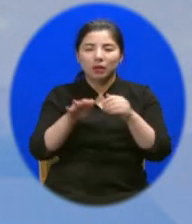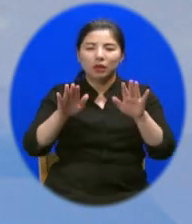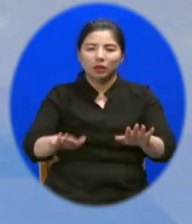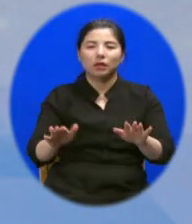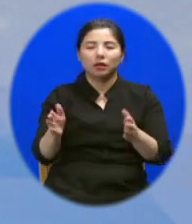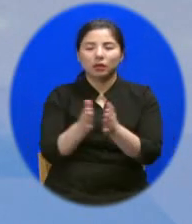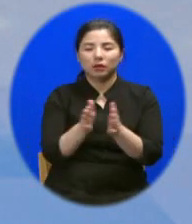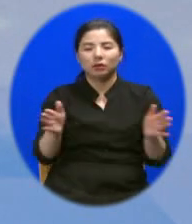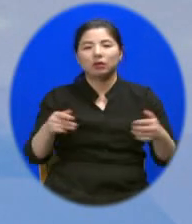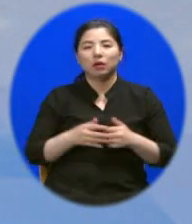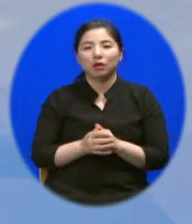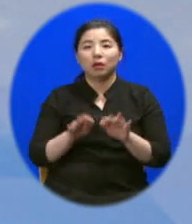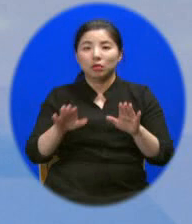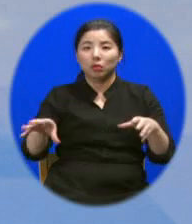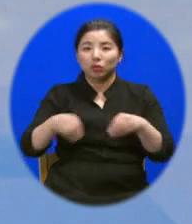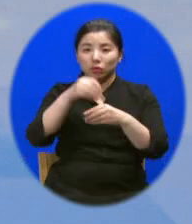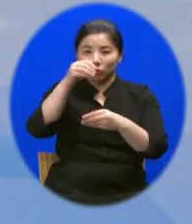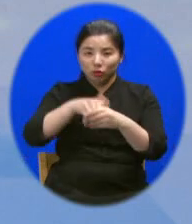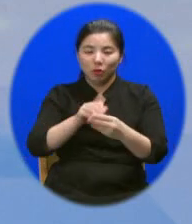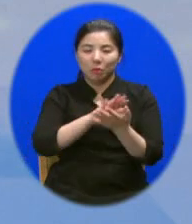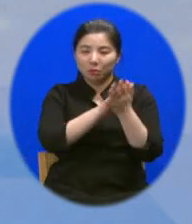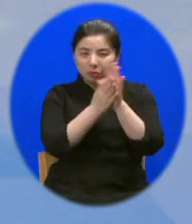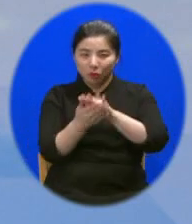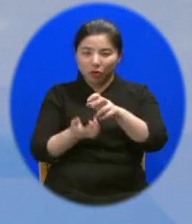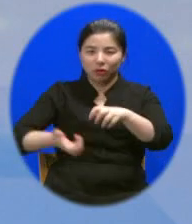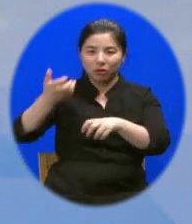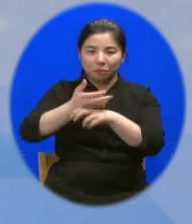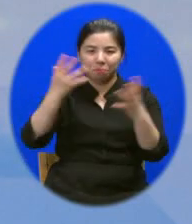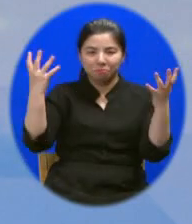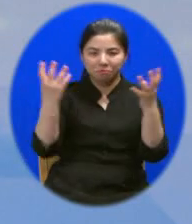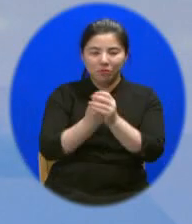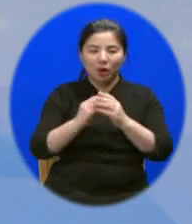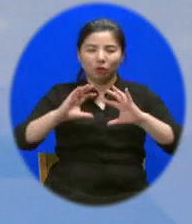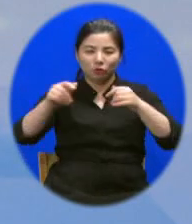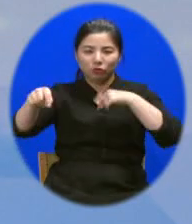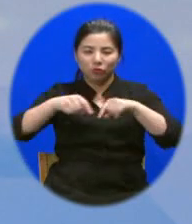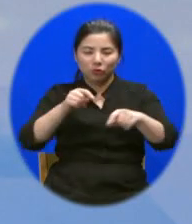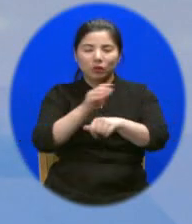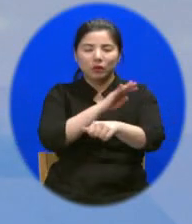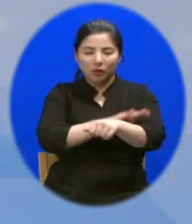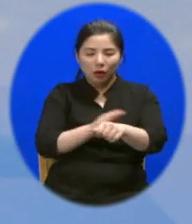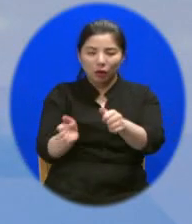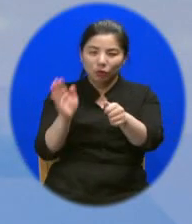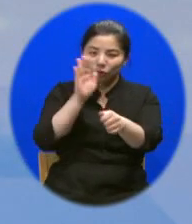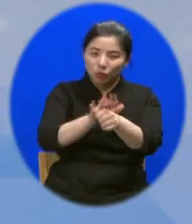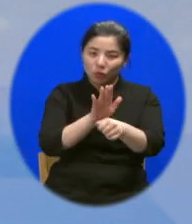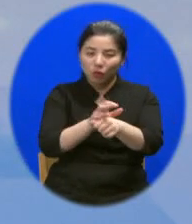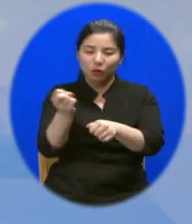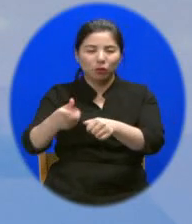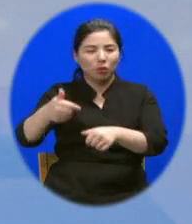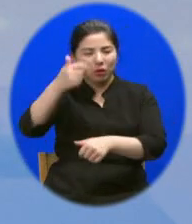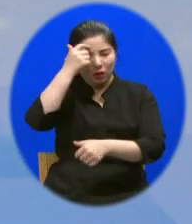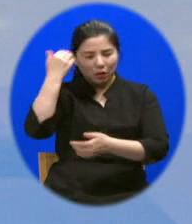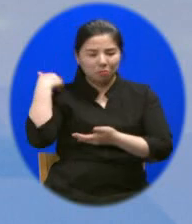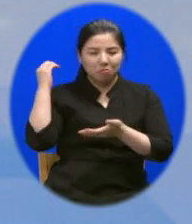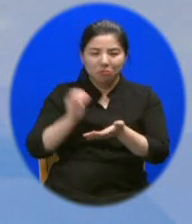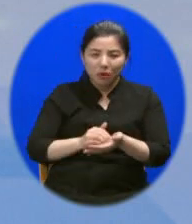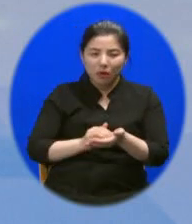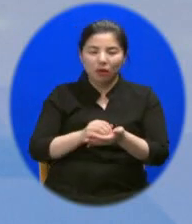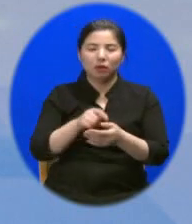시작입니다 이번 총선은 변화와 개혁을 완수하여 국정을 기대로 뒷받침 하느냐 과거로 돌아 돌아 가는 야의